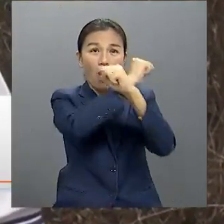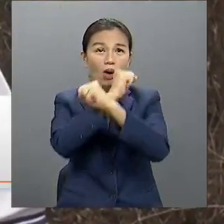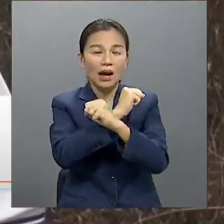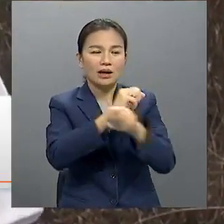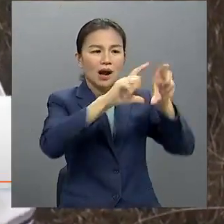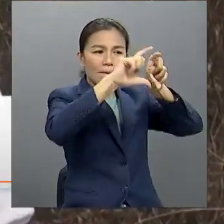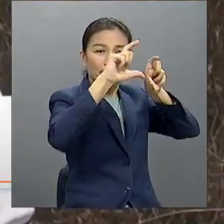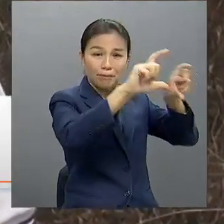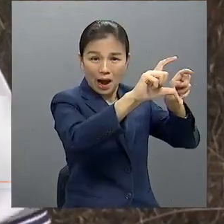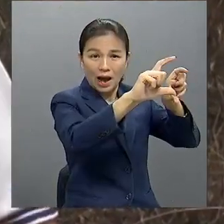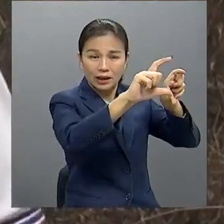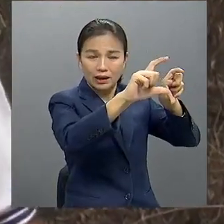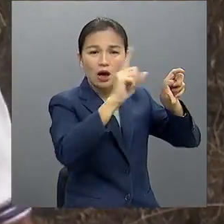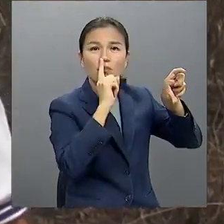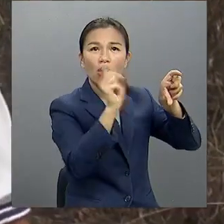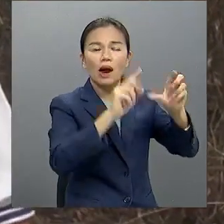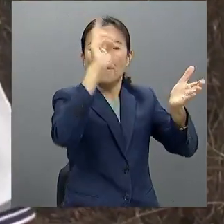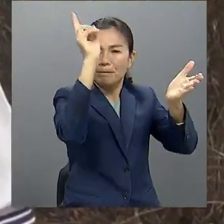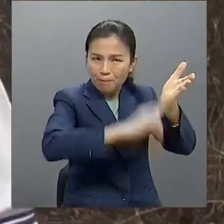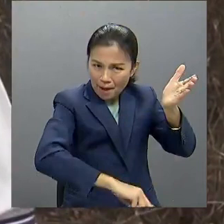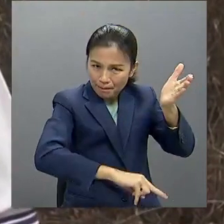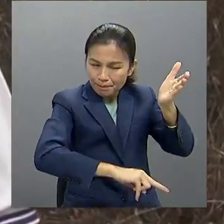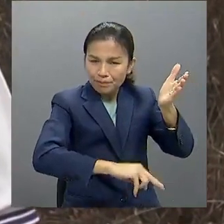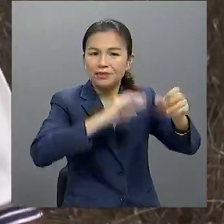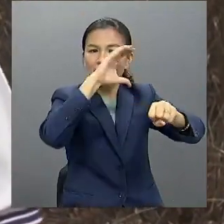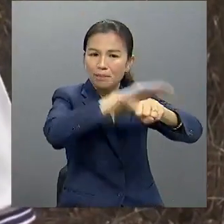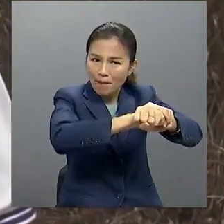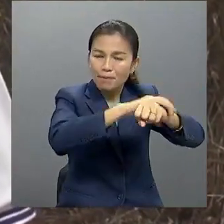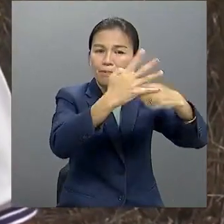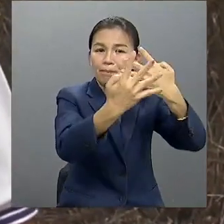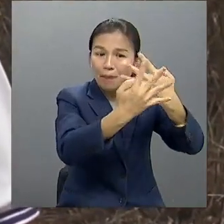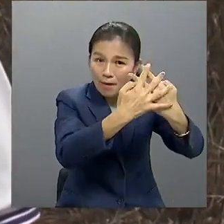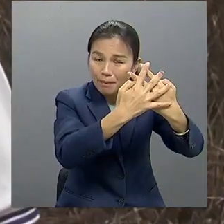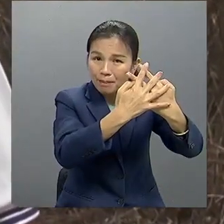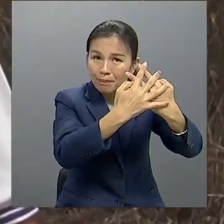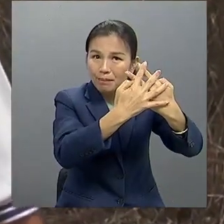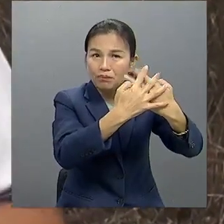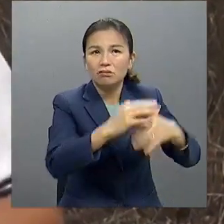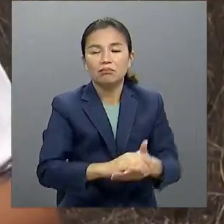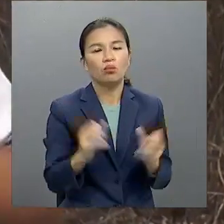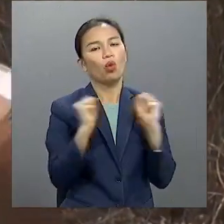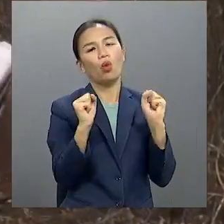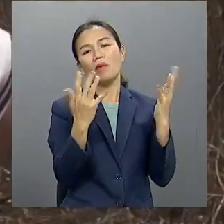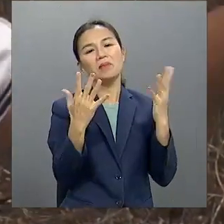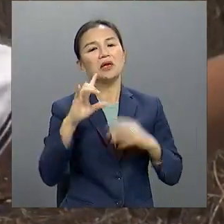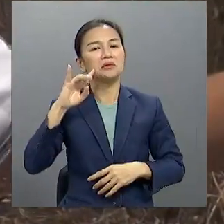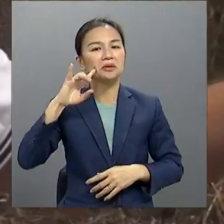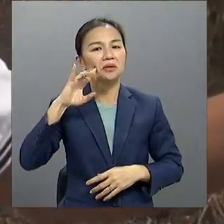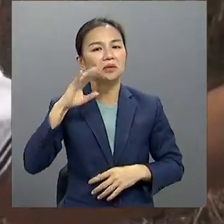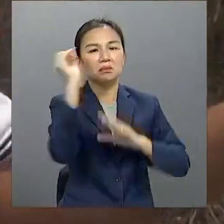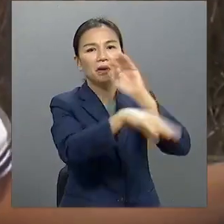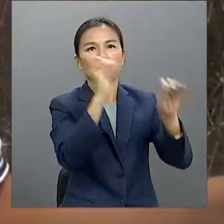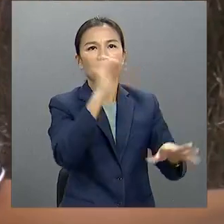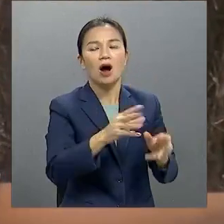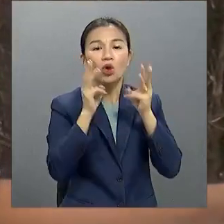การปรับหรือโทษจำคุกโทษปรับเนี่ยคนก็ไม่ได้กลัวนะครับเราก็เลยมีแนวคิดว่าลอง